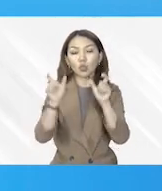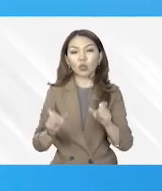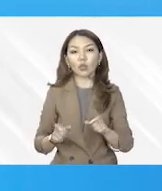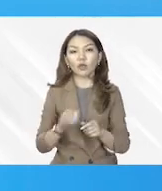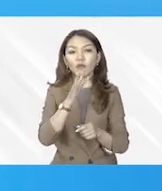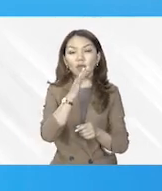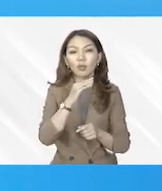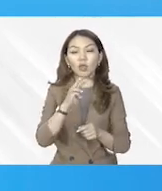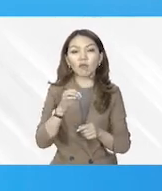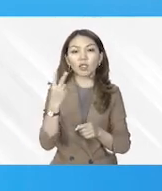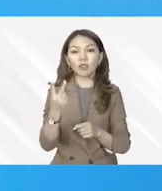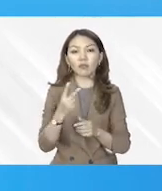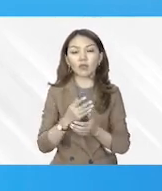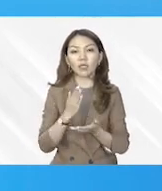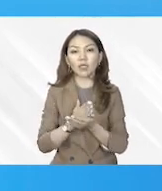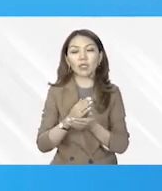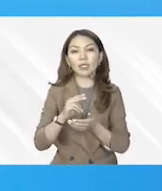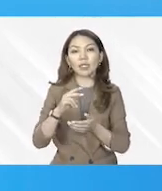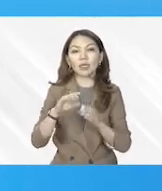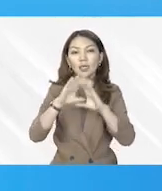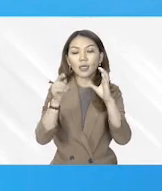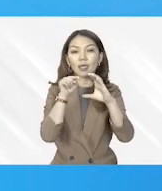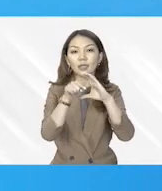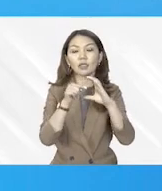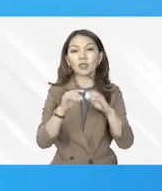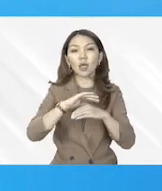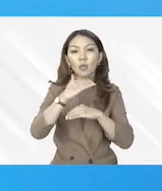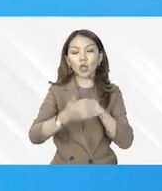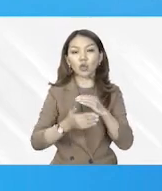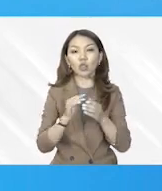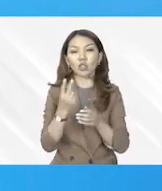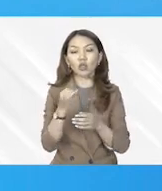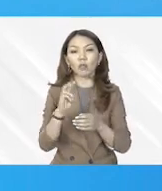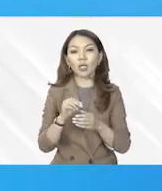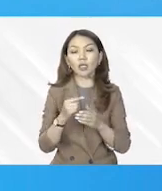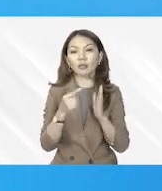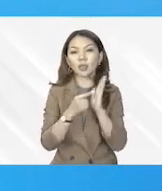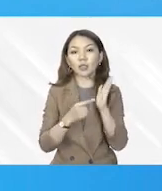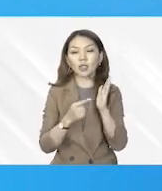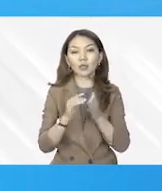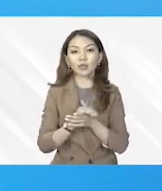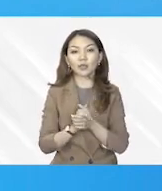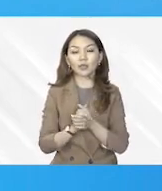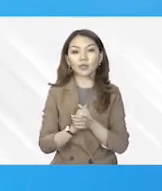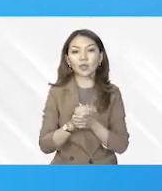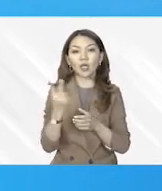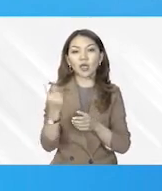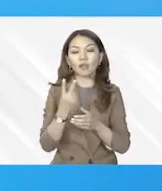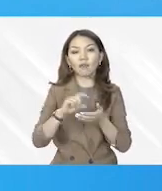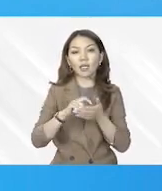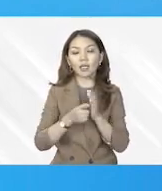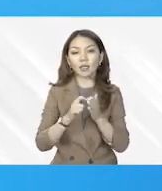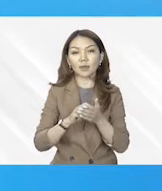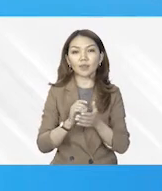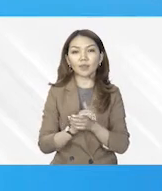2 восстанавливается ядерная оболочка, а цитоплазма разделяется на две дочерние гаплоидные клетки. Это